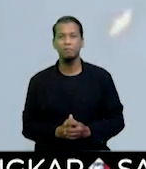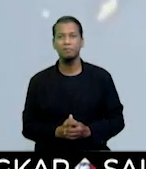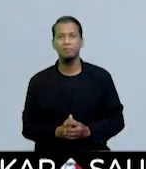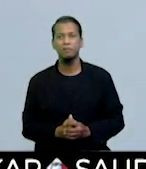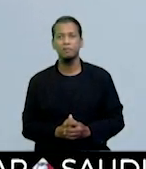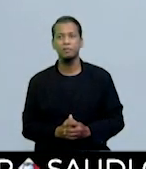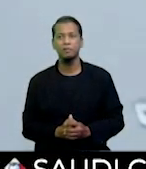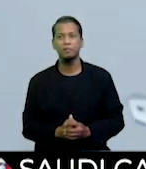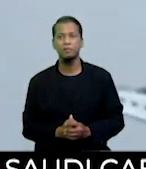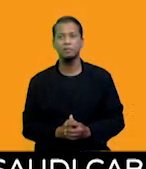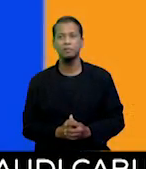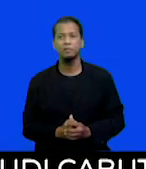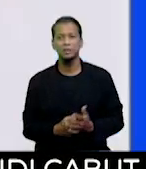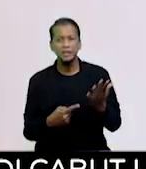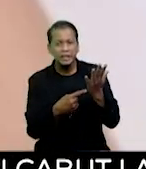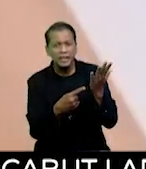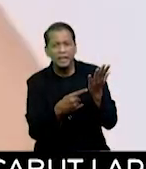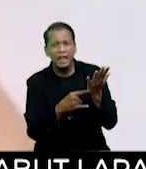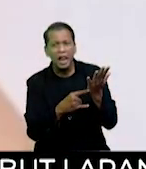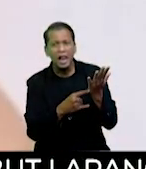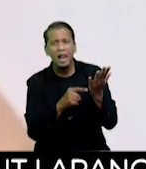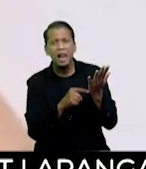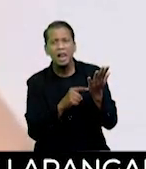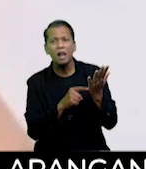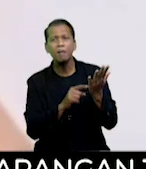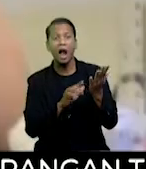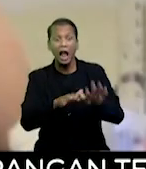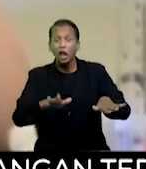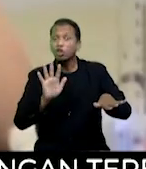harus melibatkan peran orang tua dan guru dalam mendampingi dan melindungi anak